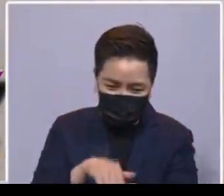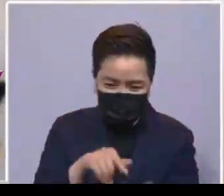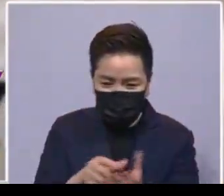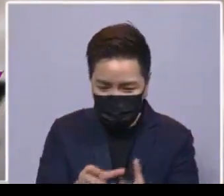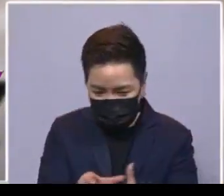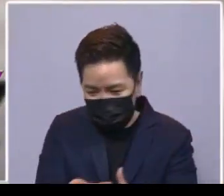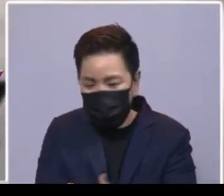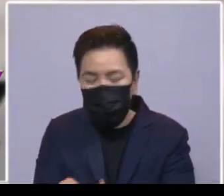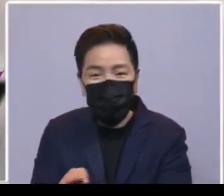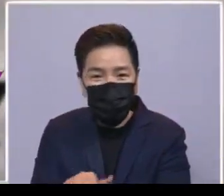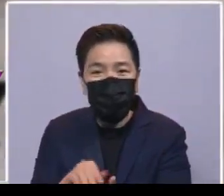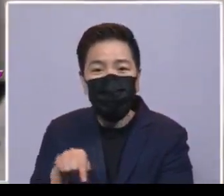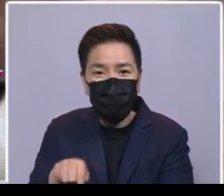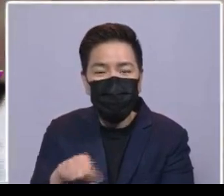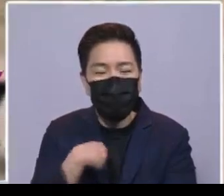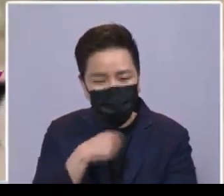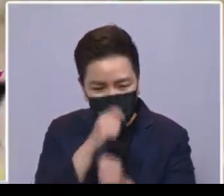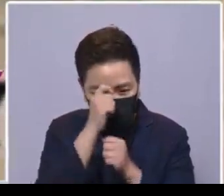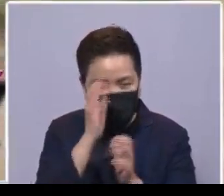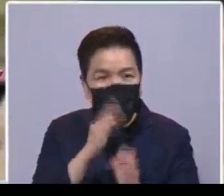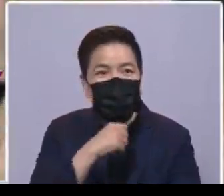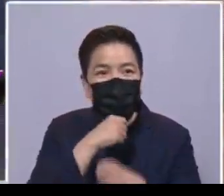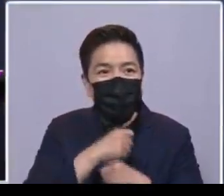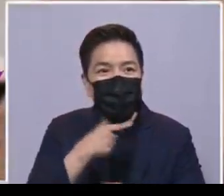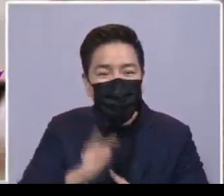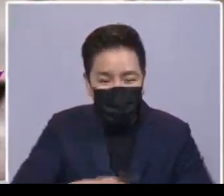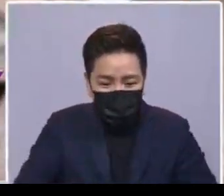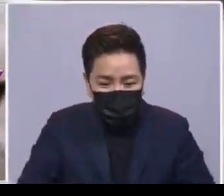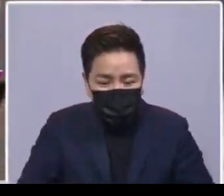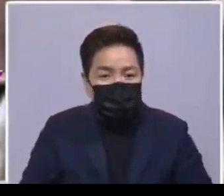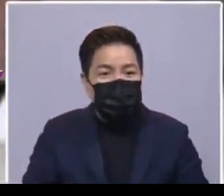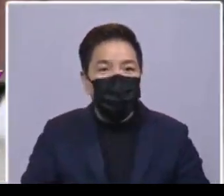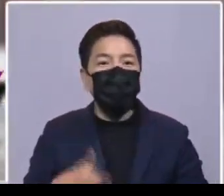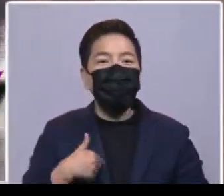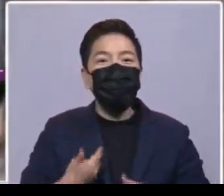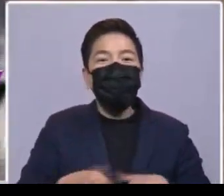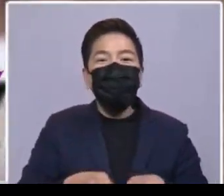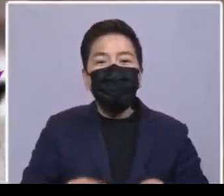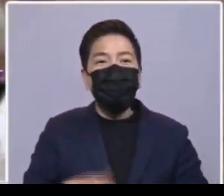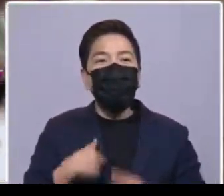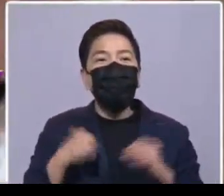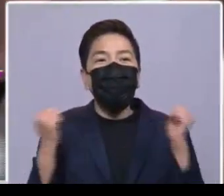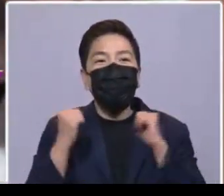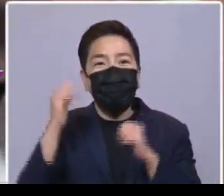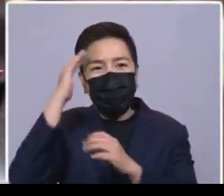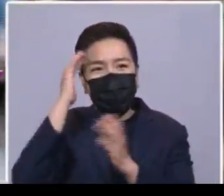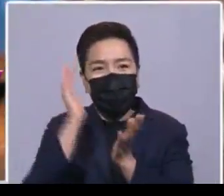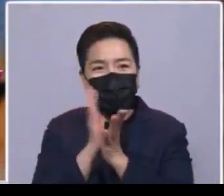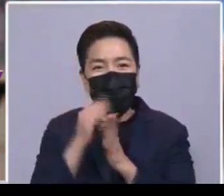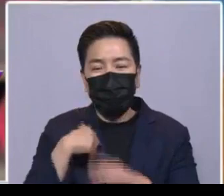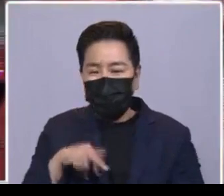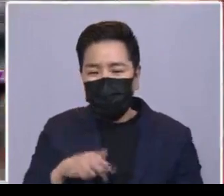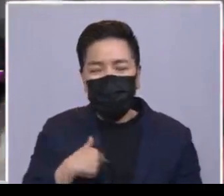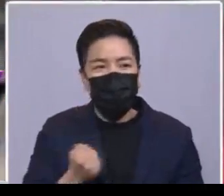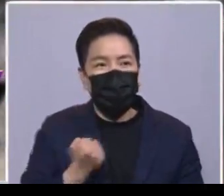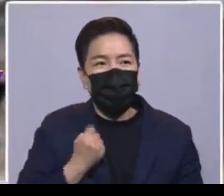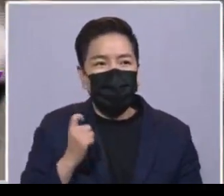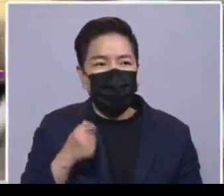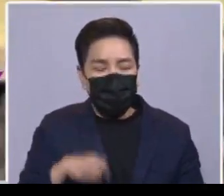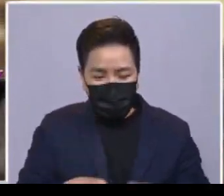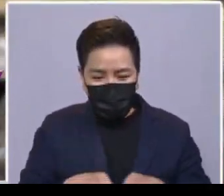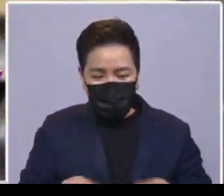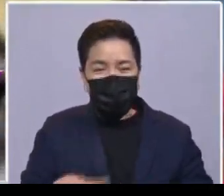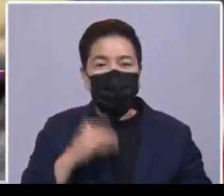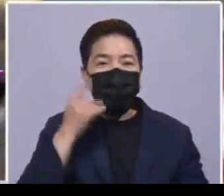ก็ยังอยู่ด้วยความเคารพค่ะบางท่านฉี่แตกเลยค่ะเพราะว่ากลัวตำรวจแล้วเดินไม่ไหวคุณป้